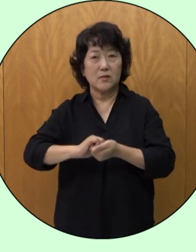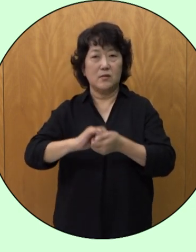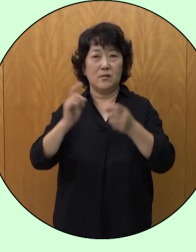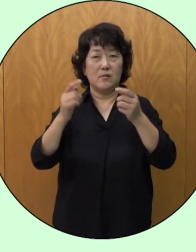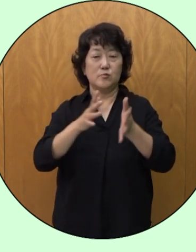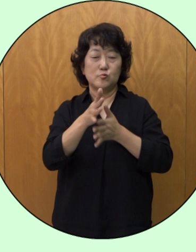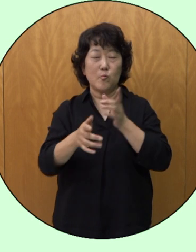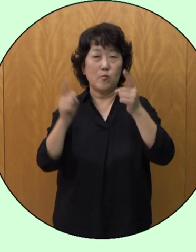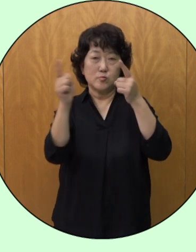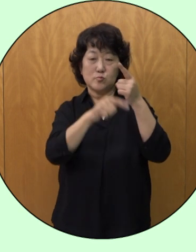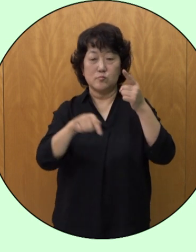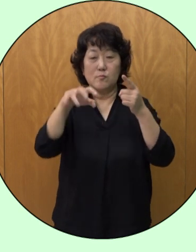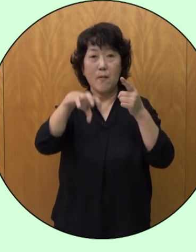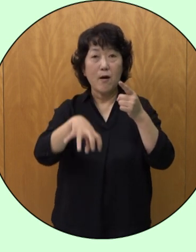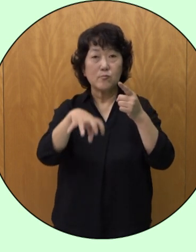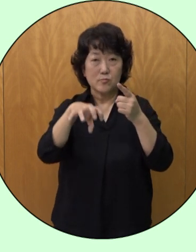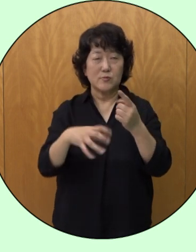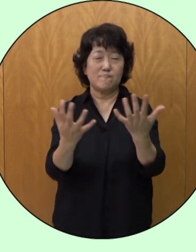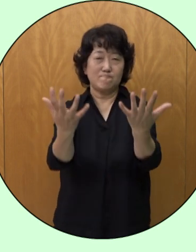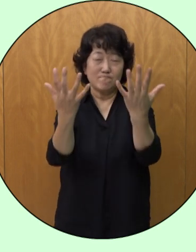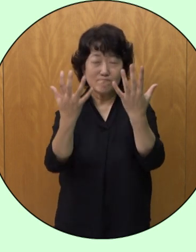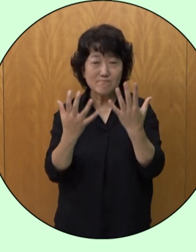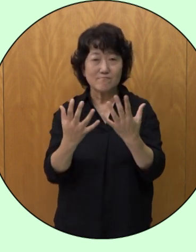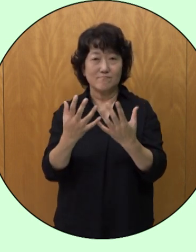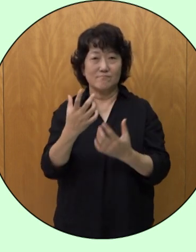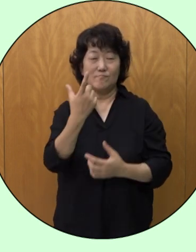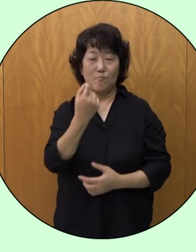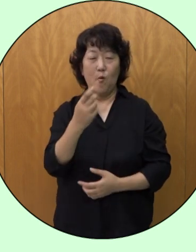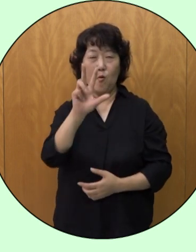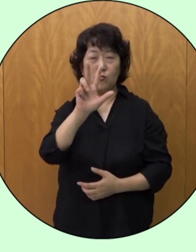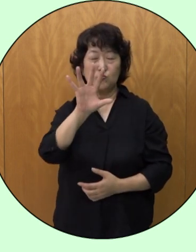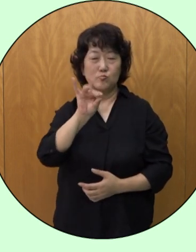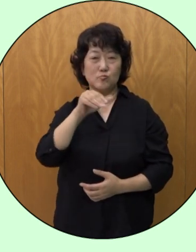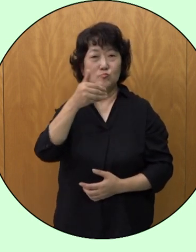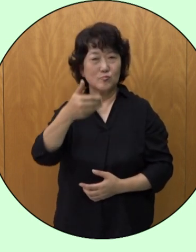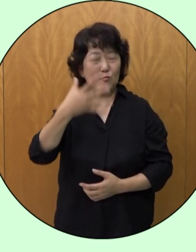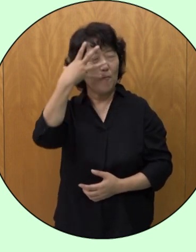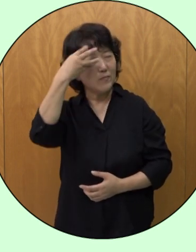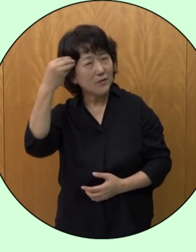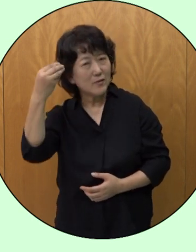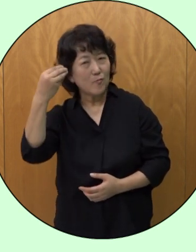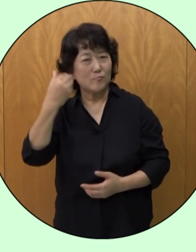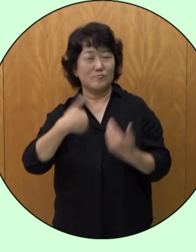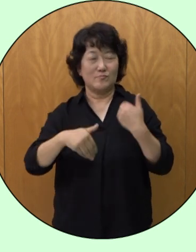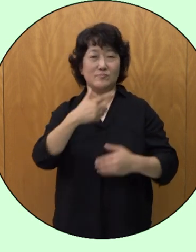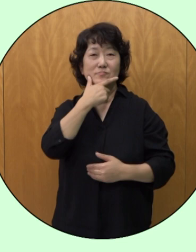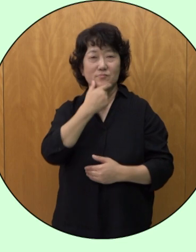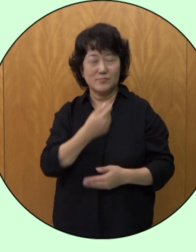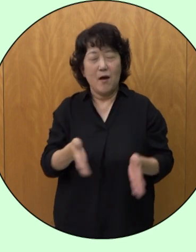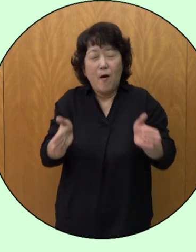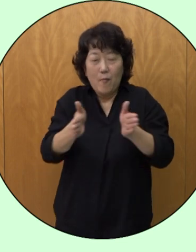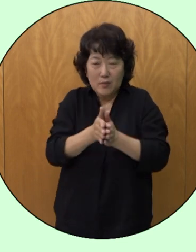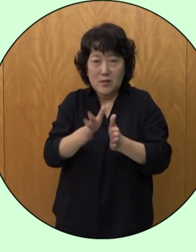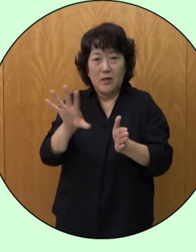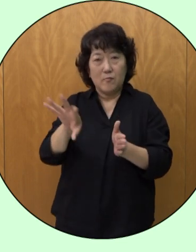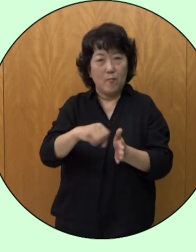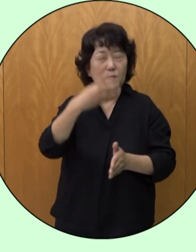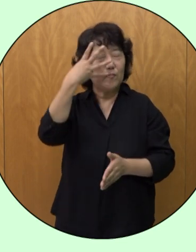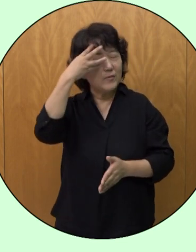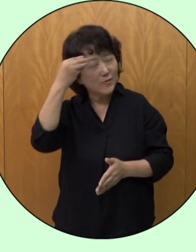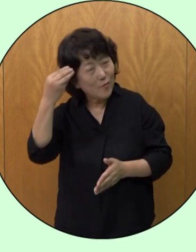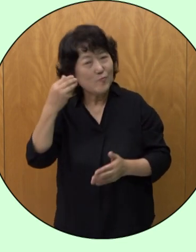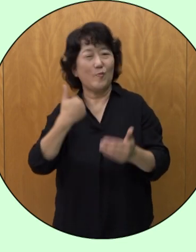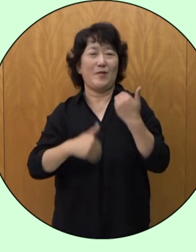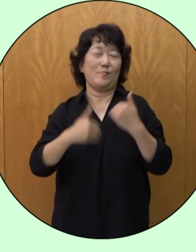ツパークに足をお運びいただき、モルックの魅力を体験していただきますとともに、合わせて今治市の魅力